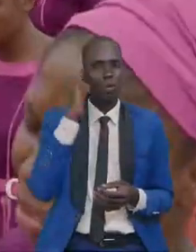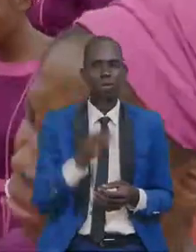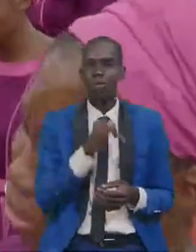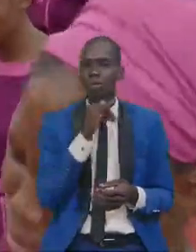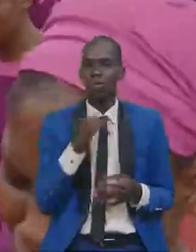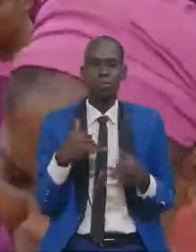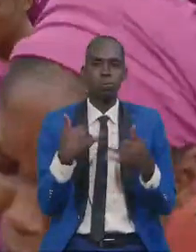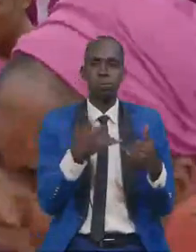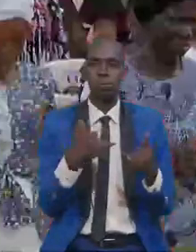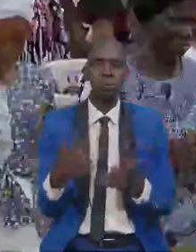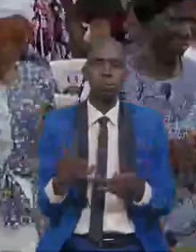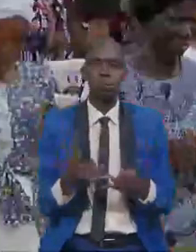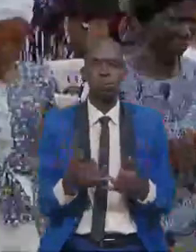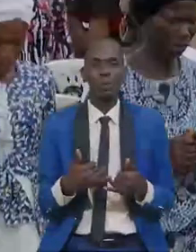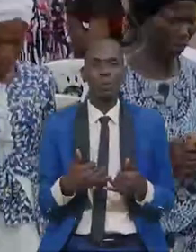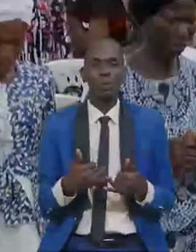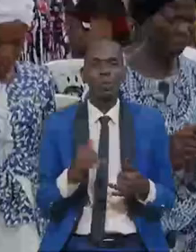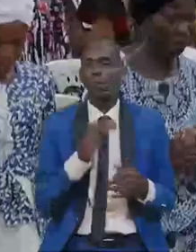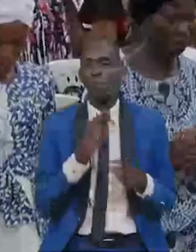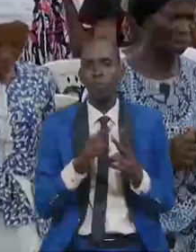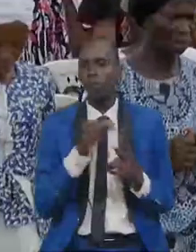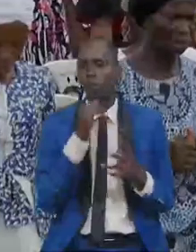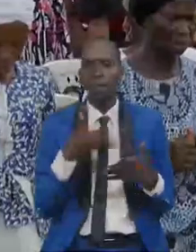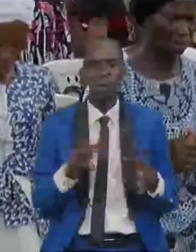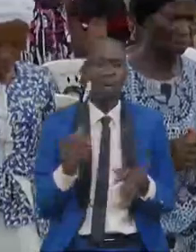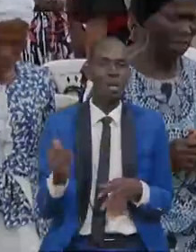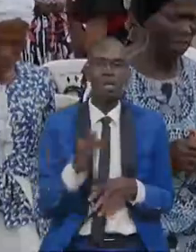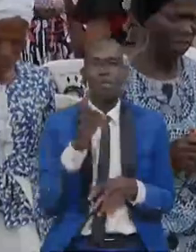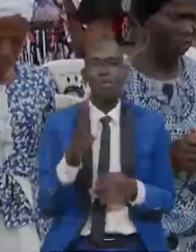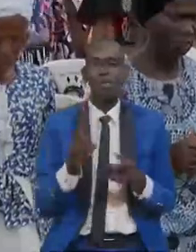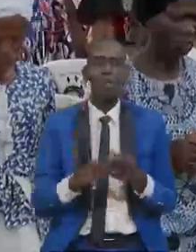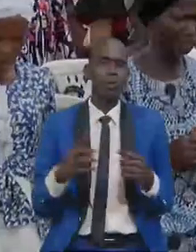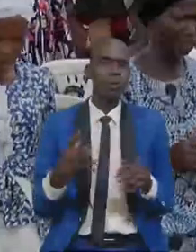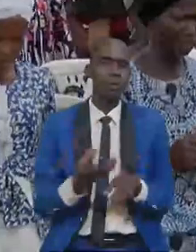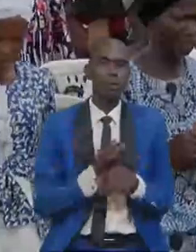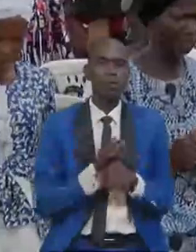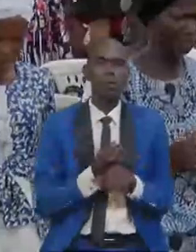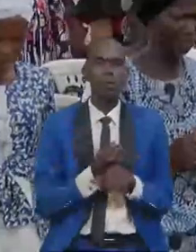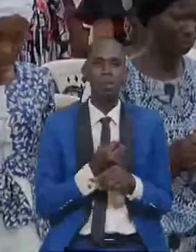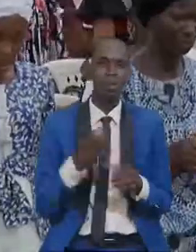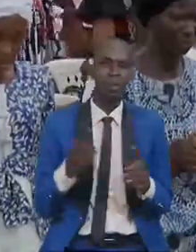Je ne vais plus m'amuser et permettre à qui que ce soit